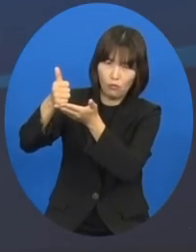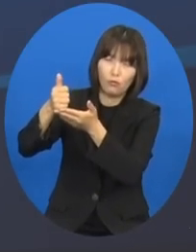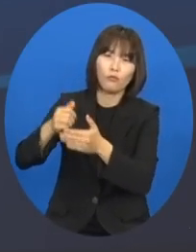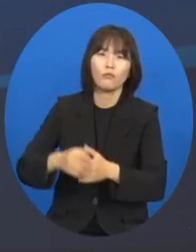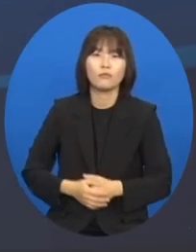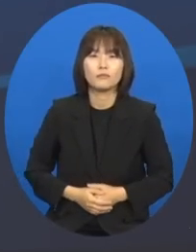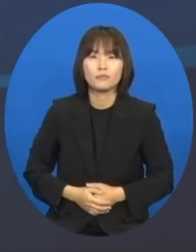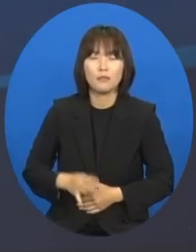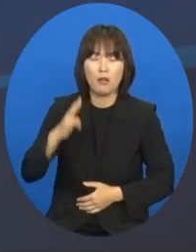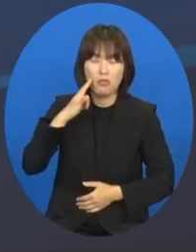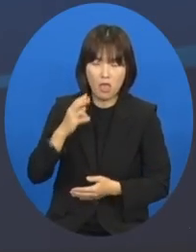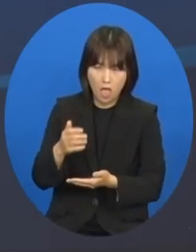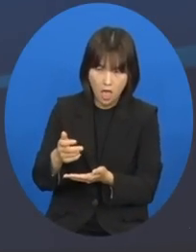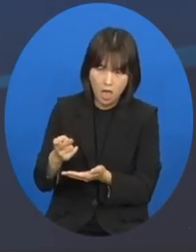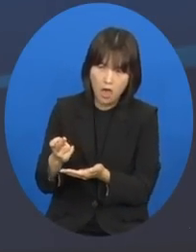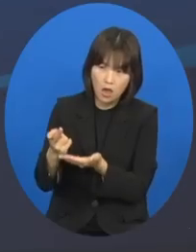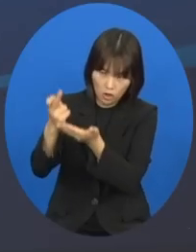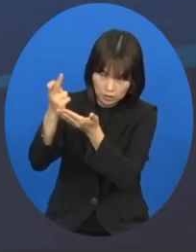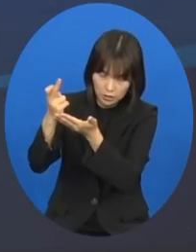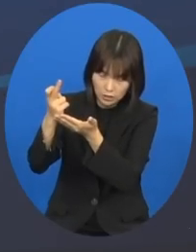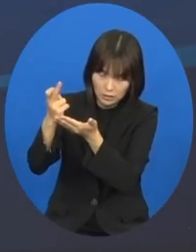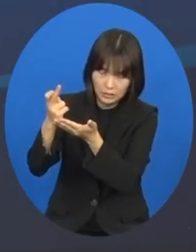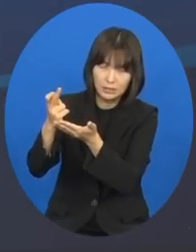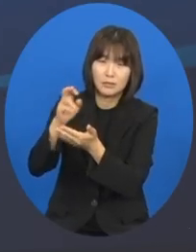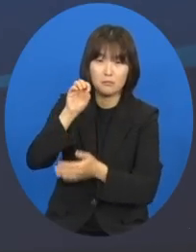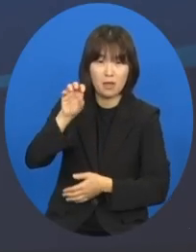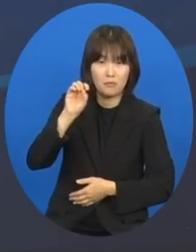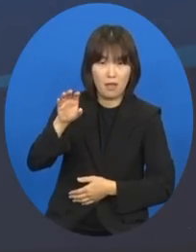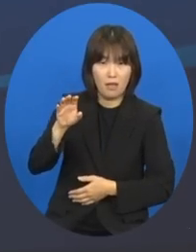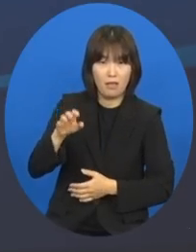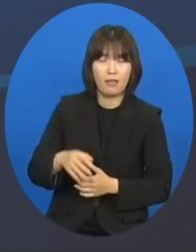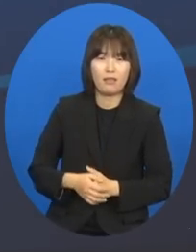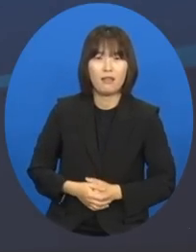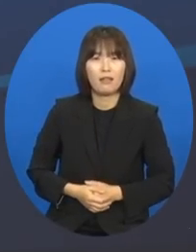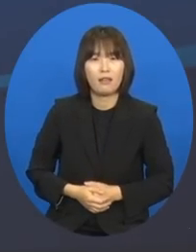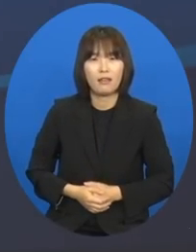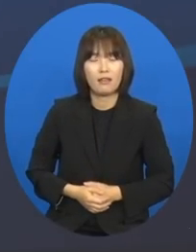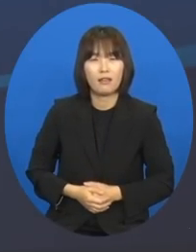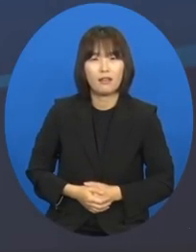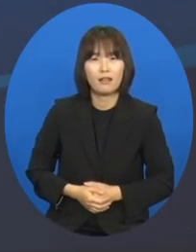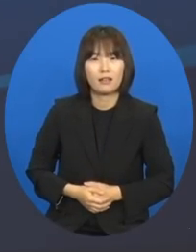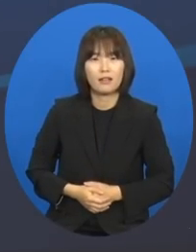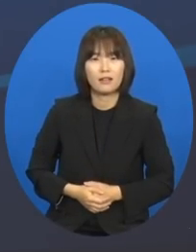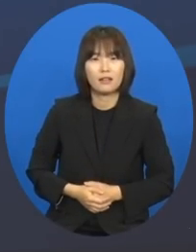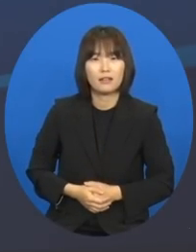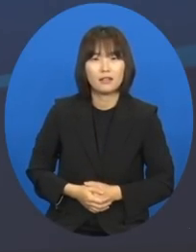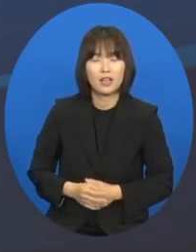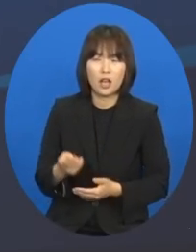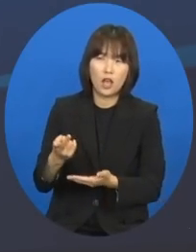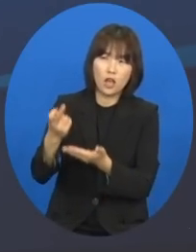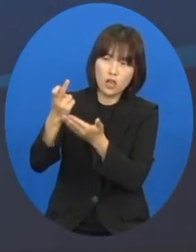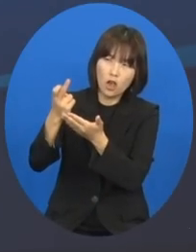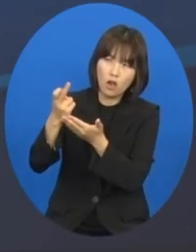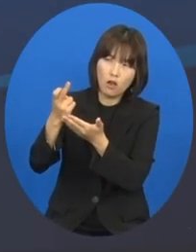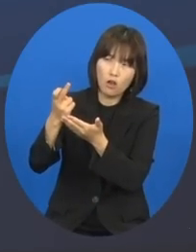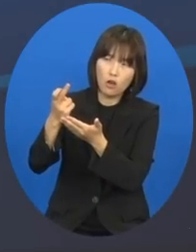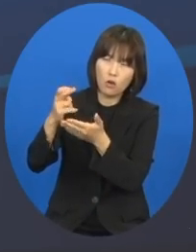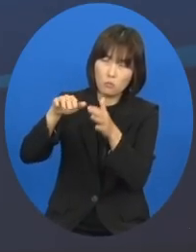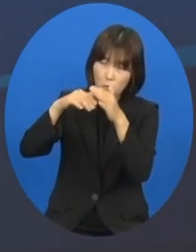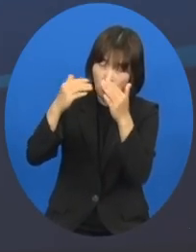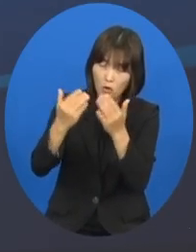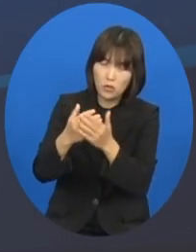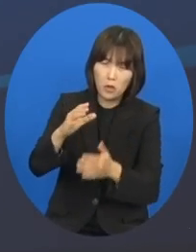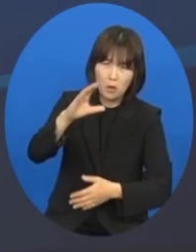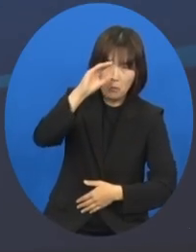대답해요 부모가 얘기할 때는 그 정도의 종종심을 드러내지 않아요 근데 형은 모든 것이 모범적이고 훌륭한